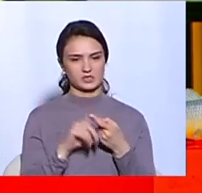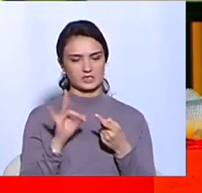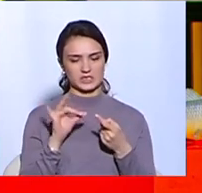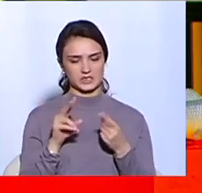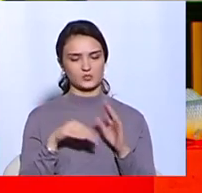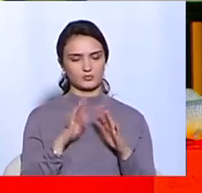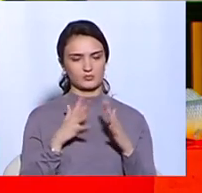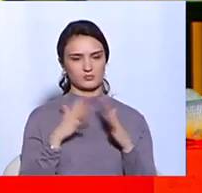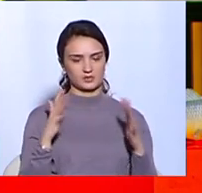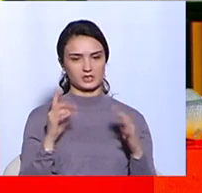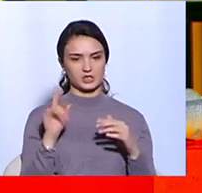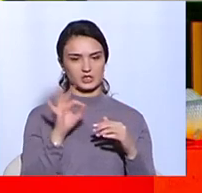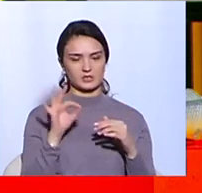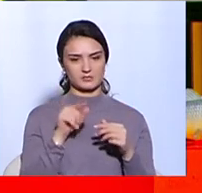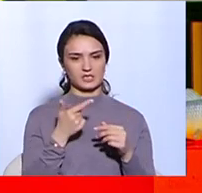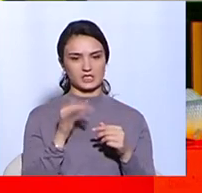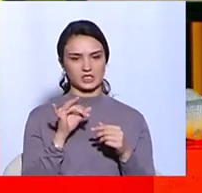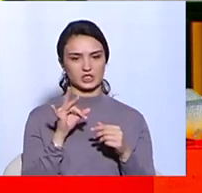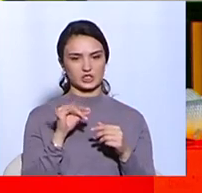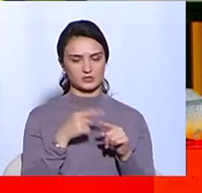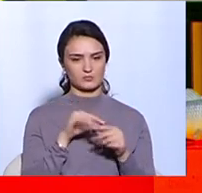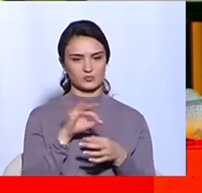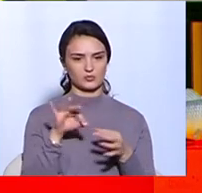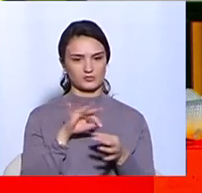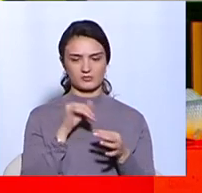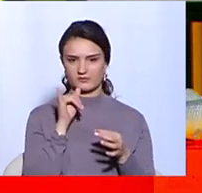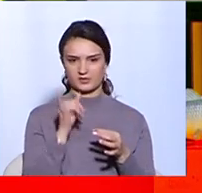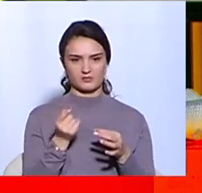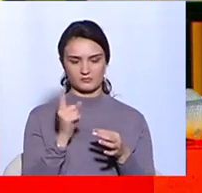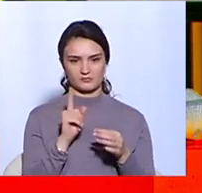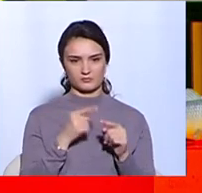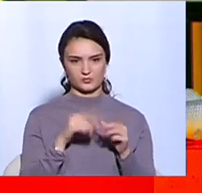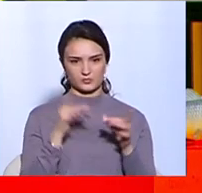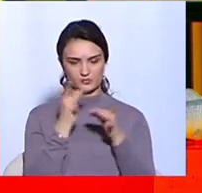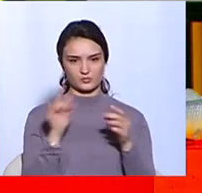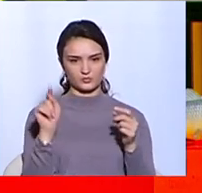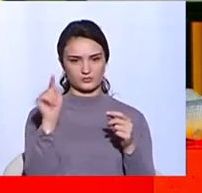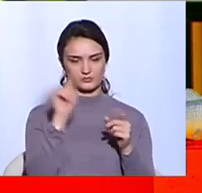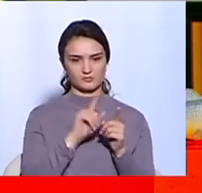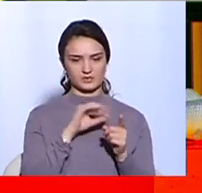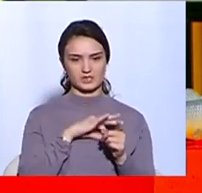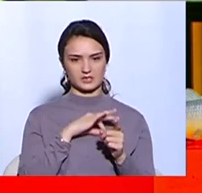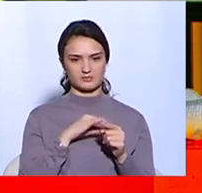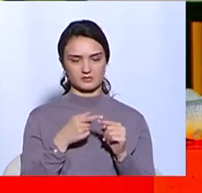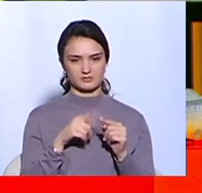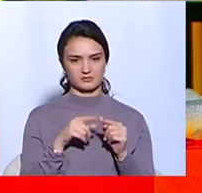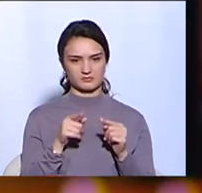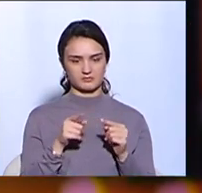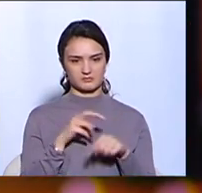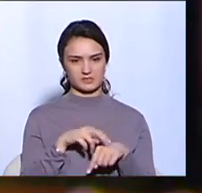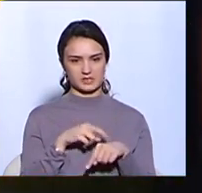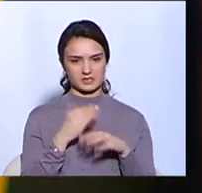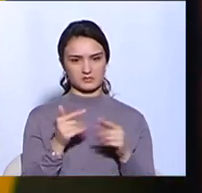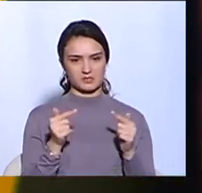კიდევ უფრო ზრდის. რაც შეეხება გირჩის მურაბას, მე ვერ აღმოვაჩინე, თვითონ კულტურებშიც კი სადაც ამას იყენებენ, კიცებითი